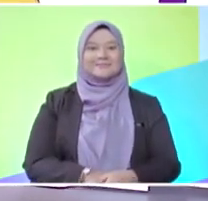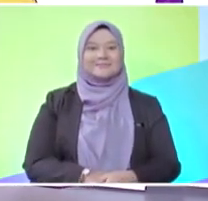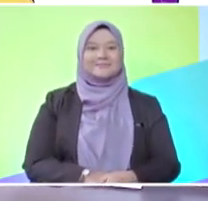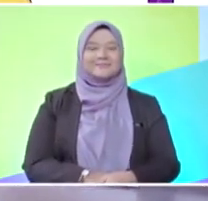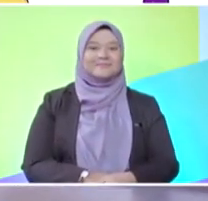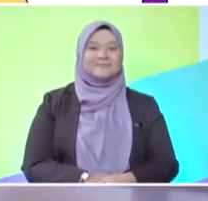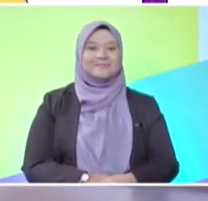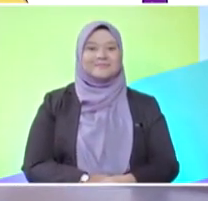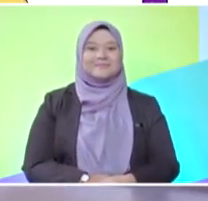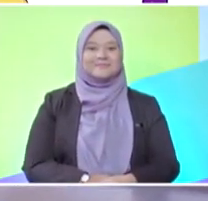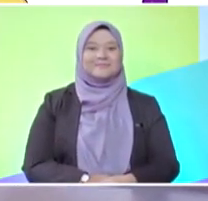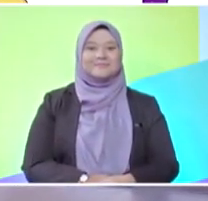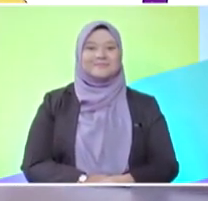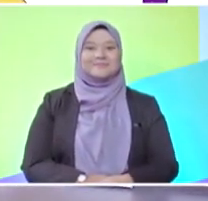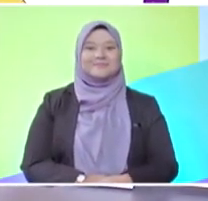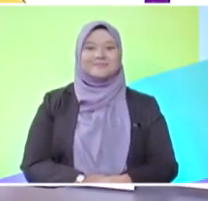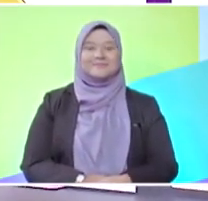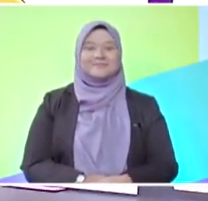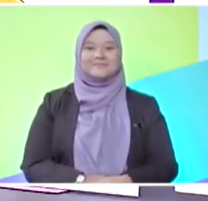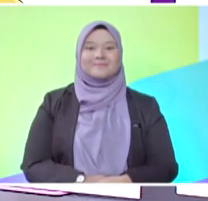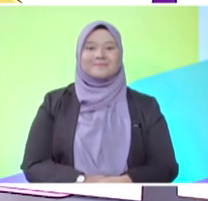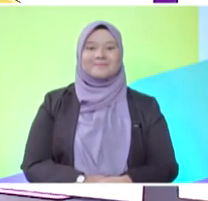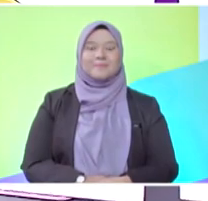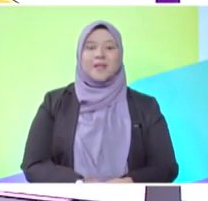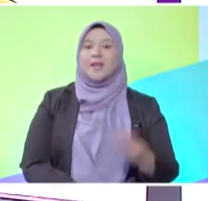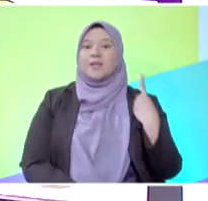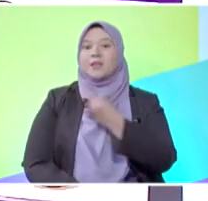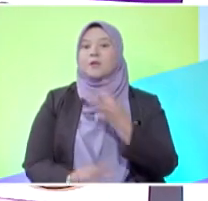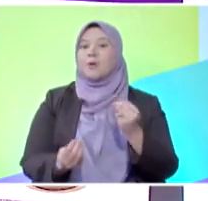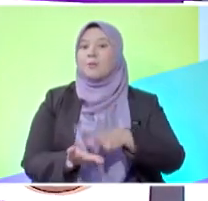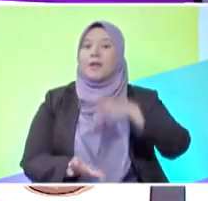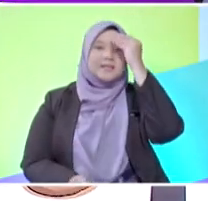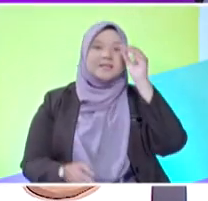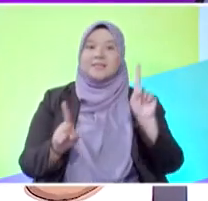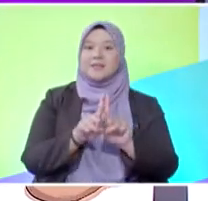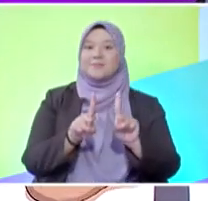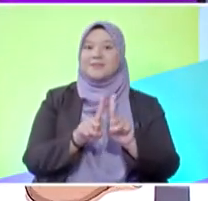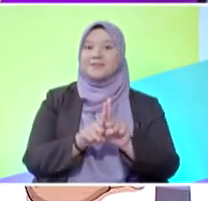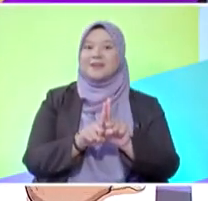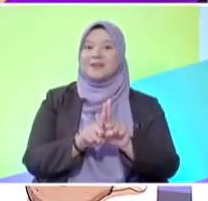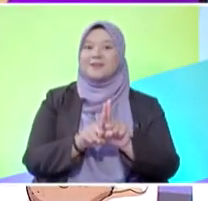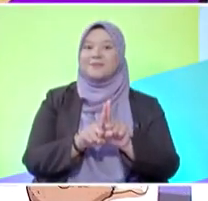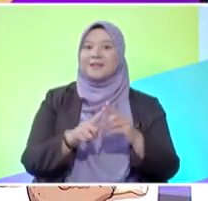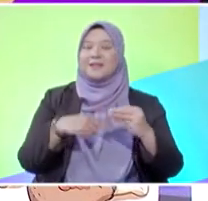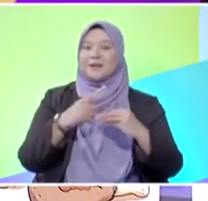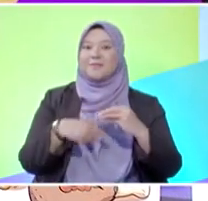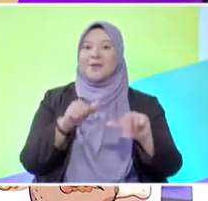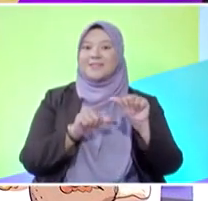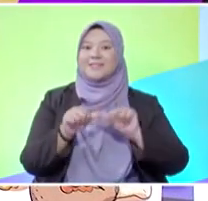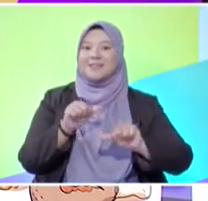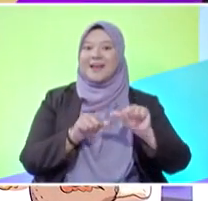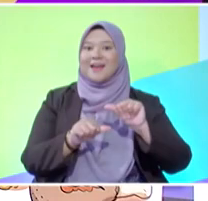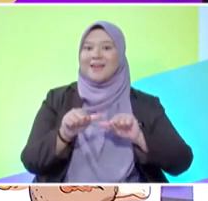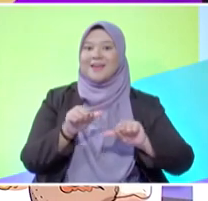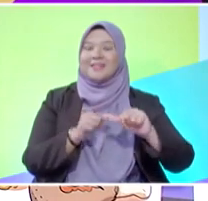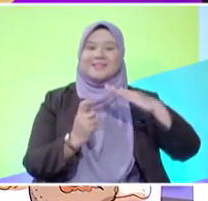untuk hari ini ya kita tidak belajar sama-sama Made pelajaran sains